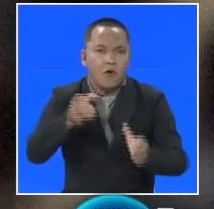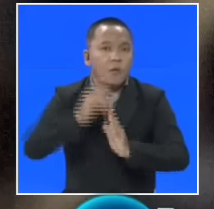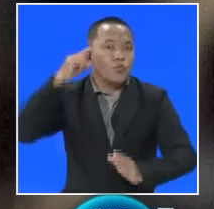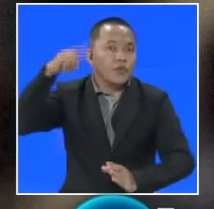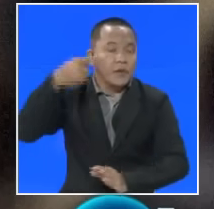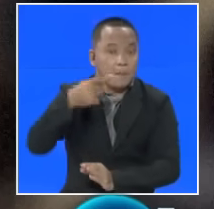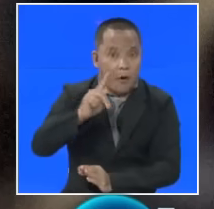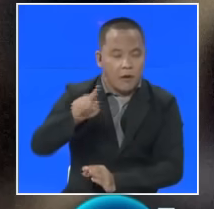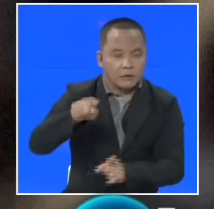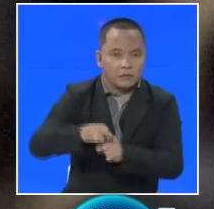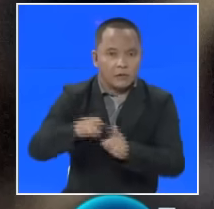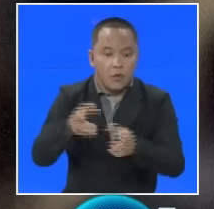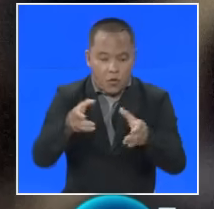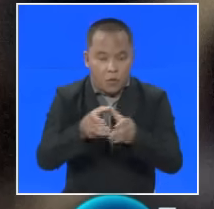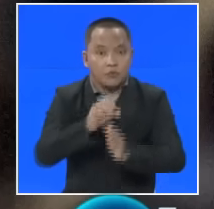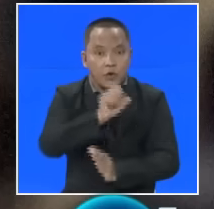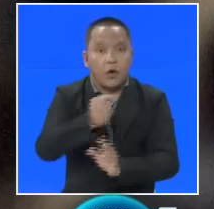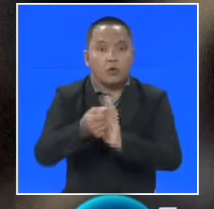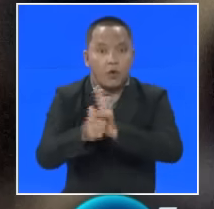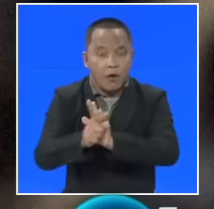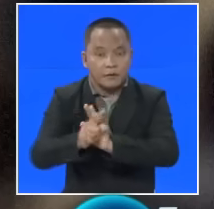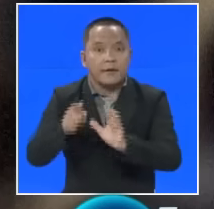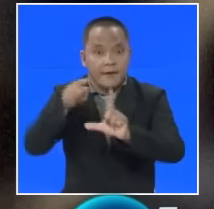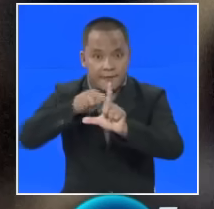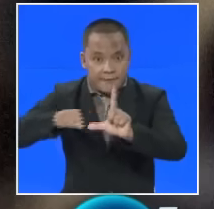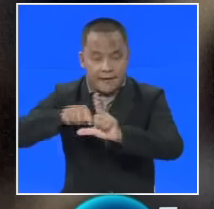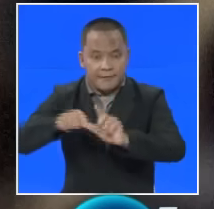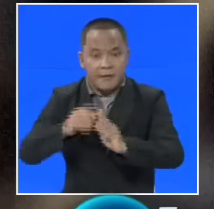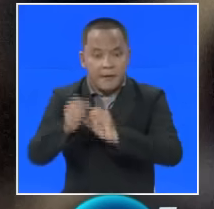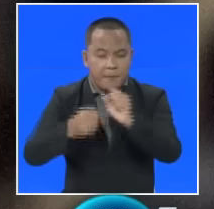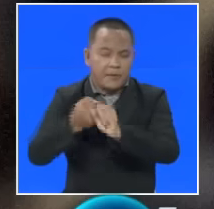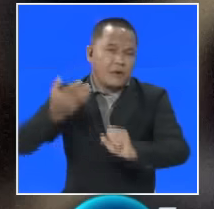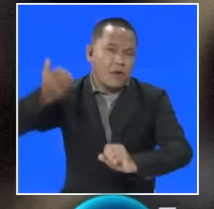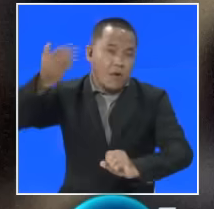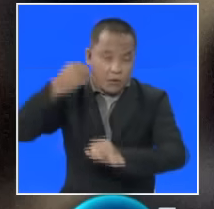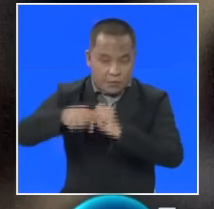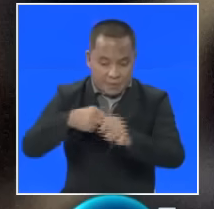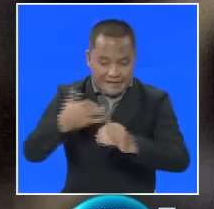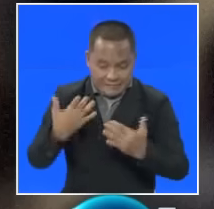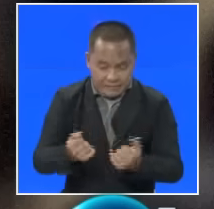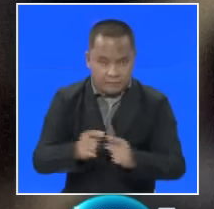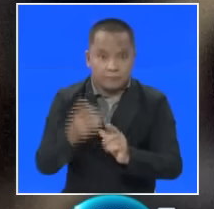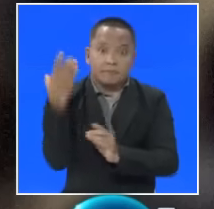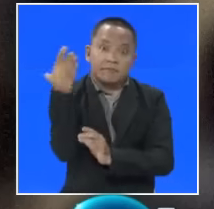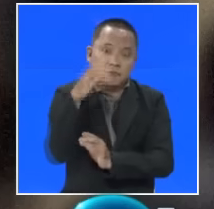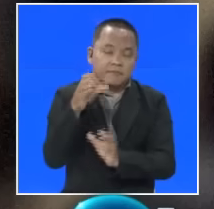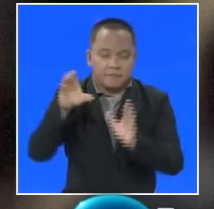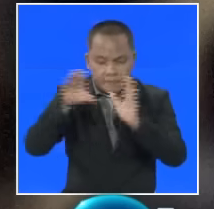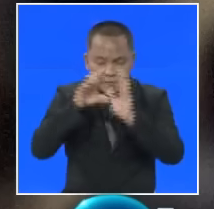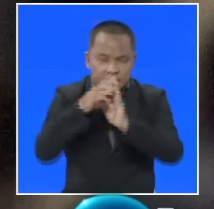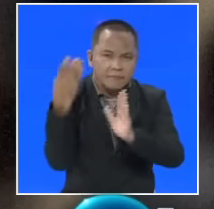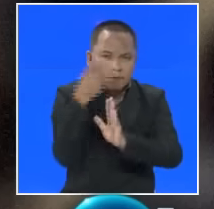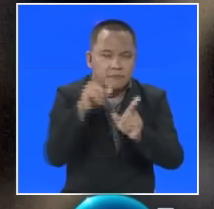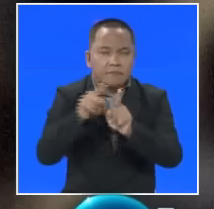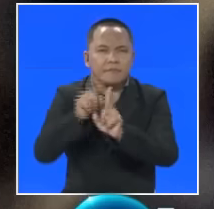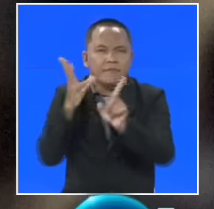ญิงที่ชื่อปอปาคนนี้เป็นทีมงานส.ส.อุดรเขต1ก้าวไกลตั้งแต่ปีที่แล้วจนถึงปัจจุบันได้ลงรูปแล้วก็ข้อความลักษณะ